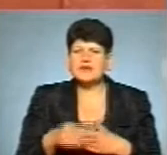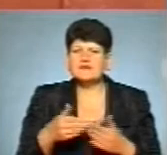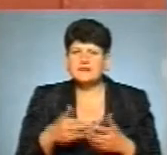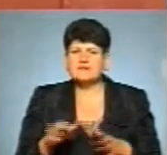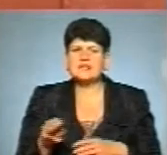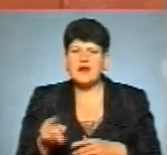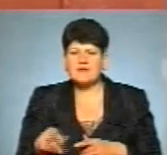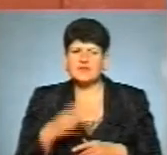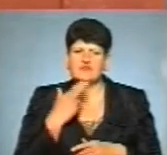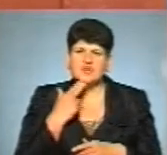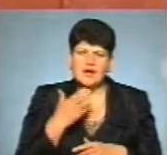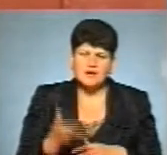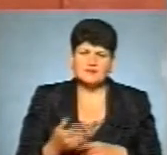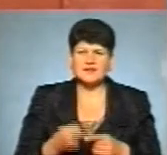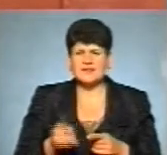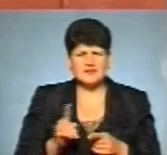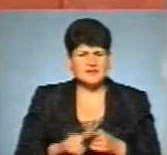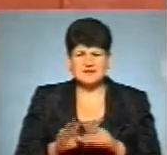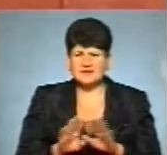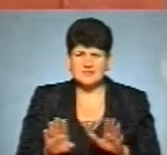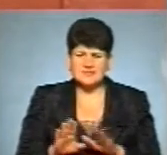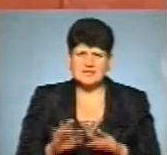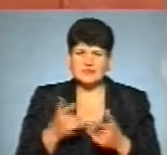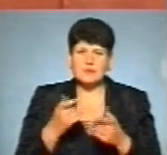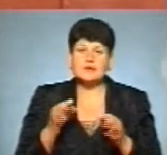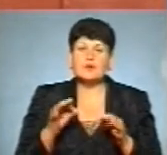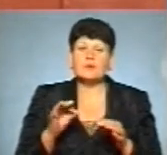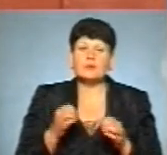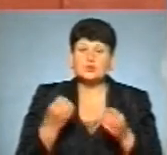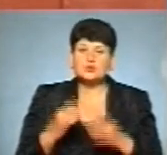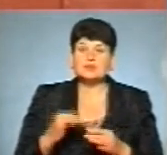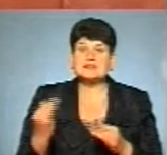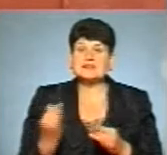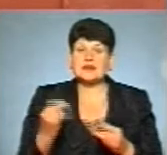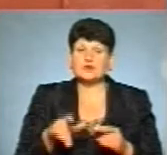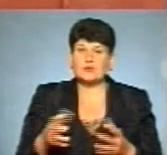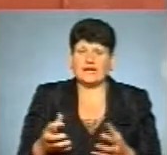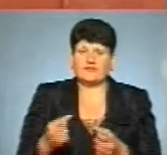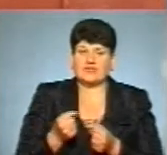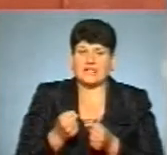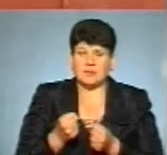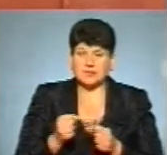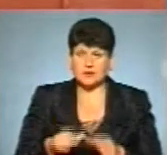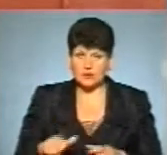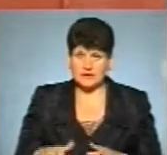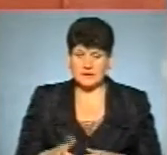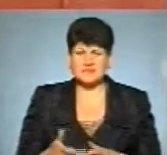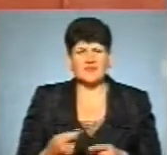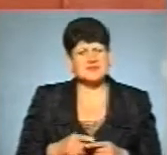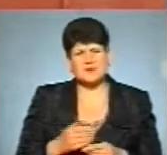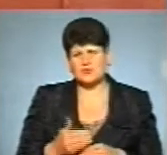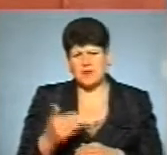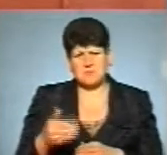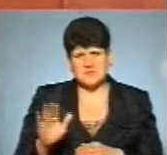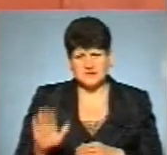там відкриваємося в червні, це така попередня інформація, щоб зацікавити людей і щоб втримати людей біля себе. Але я думаю, що це буде набагато пізніше, а